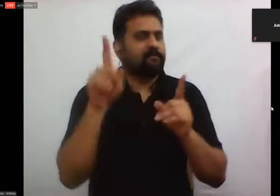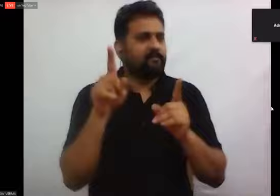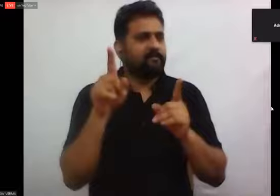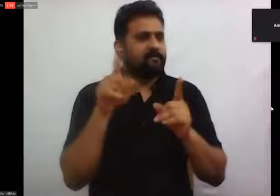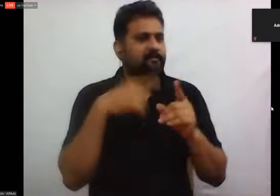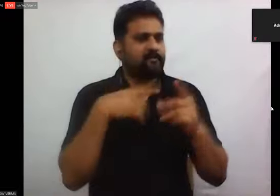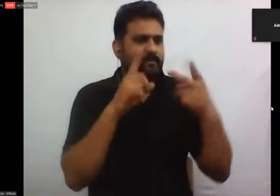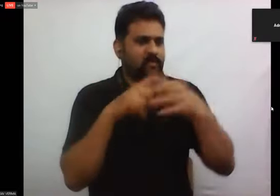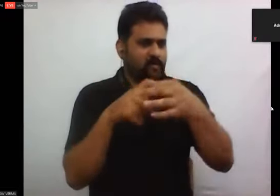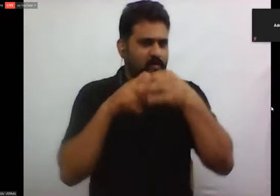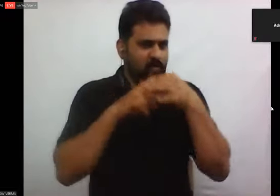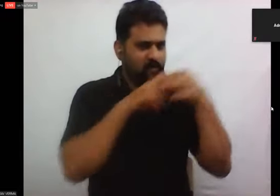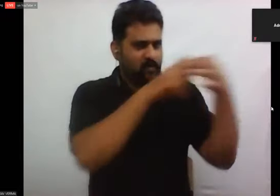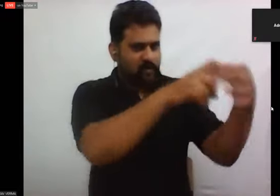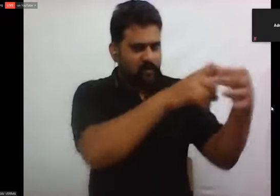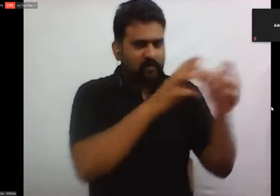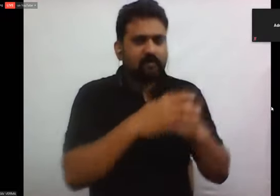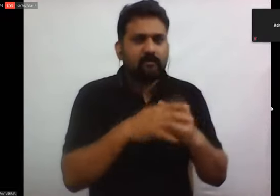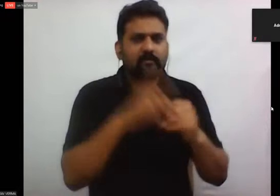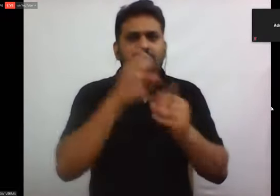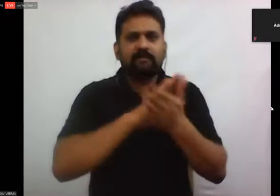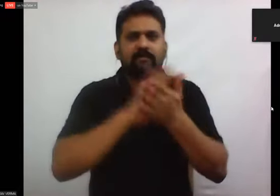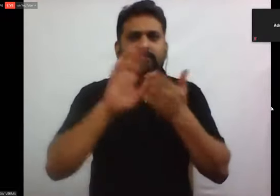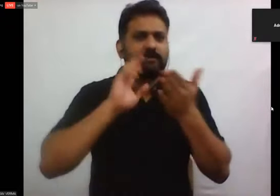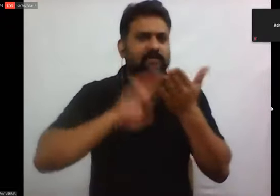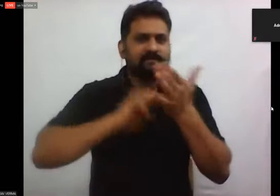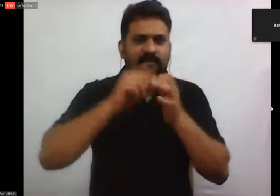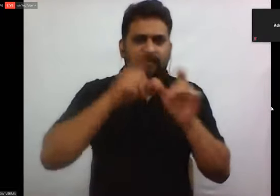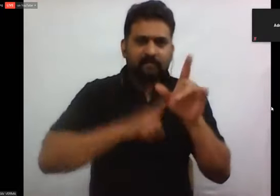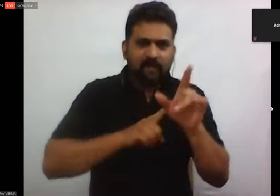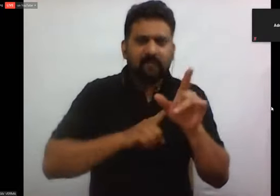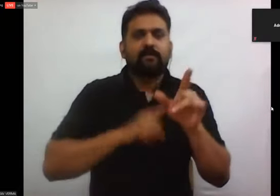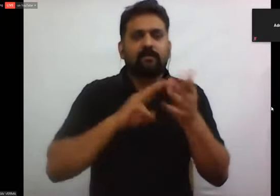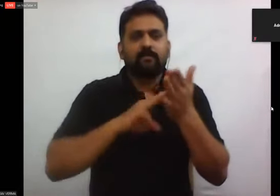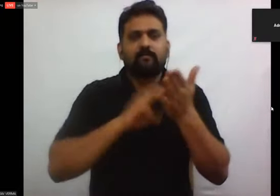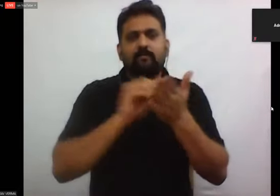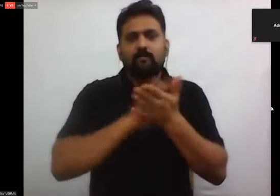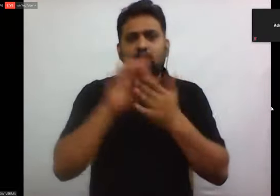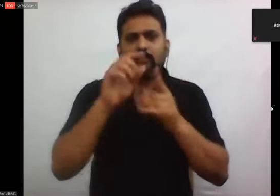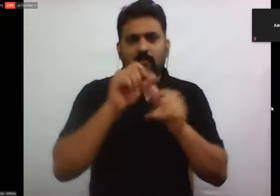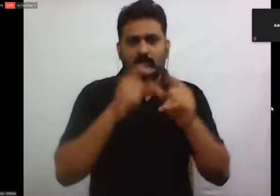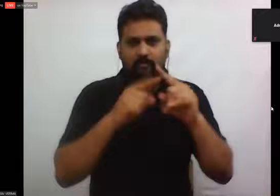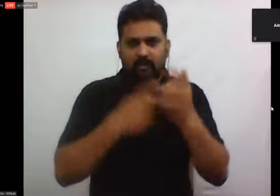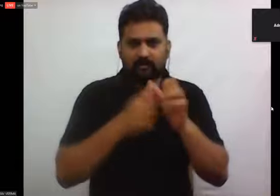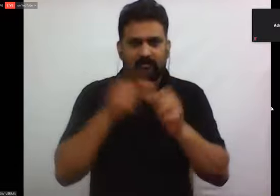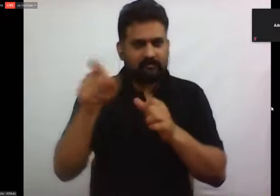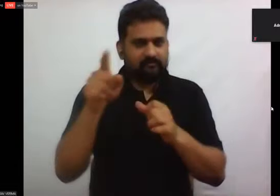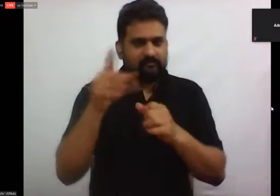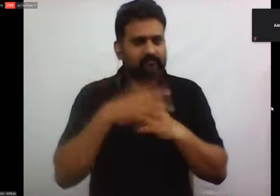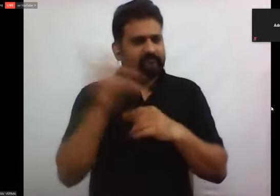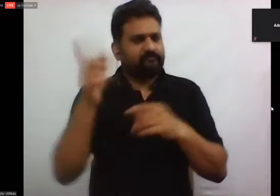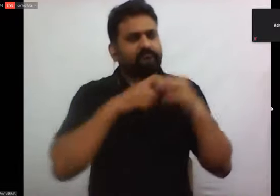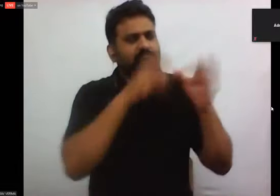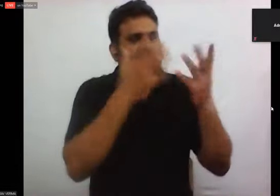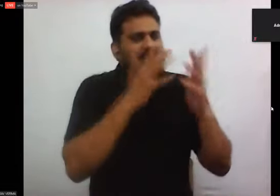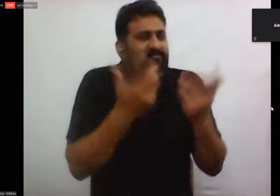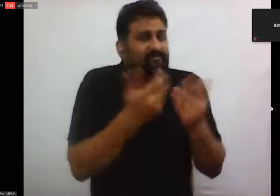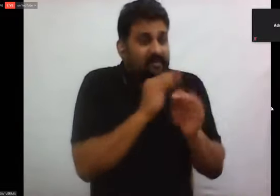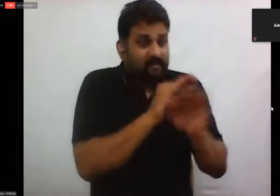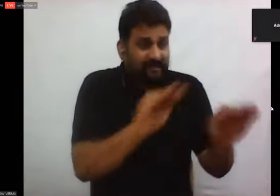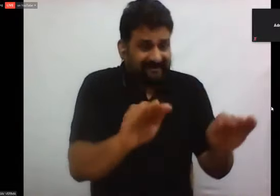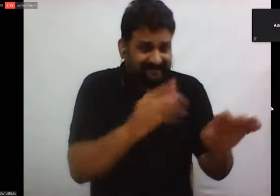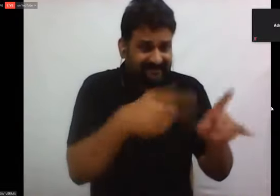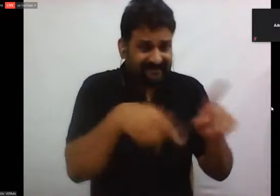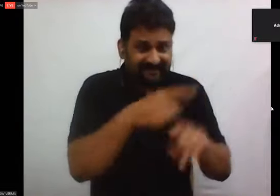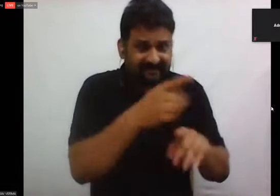देयर वाज वन क्वेश्चन फ्रॉम चिन्मय मोहापात्रा. शी इज आस्किंग हाउ अ डिफरेंटली एबल चाइल्ड बी early